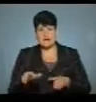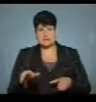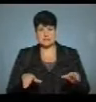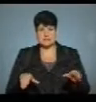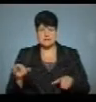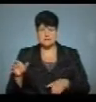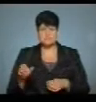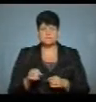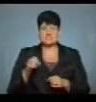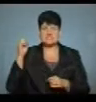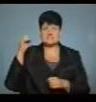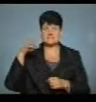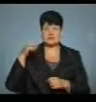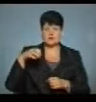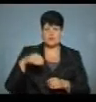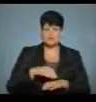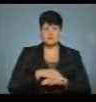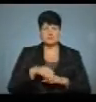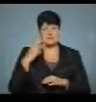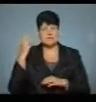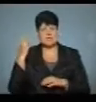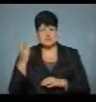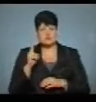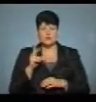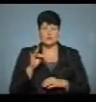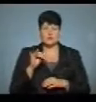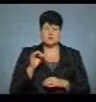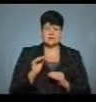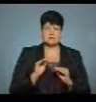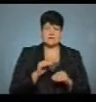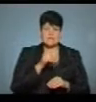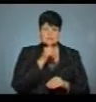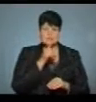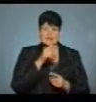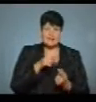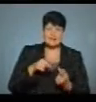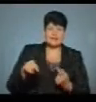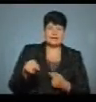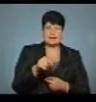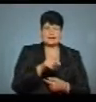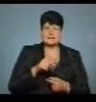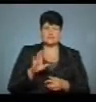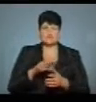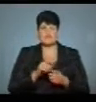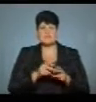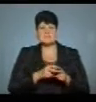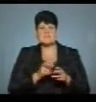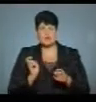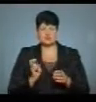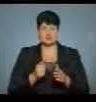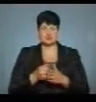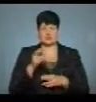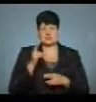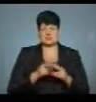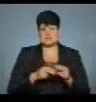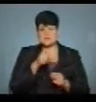Світлофори на вулиці Хмельницького і Крушельницької в Тернополі, де встановили експериментальне кільце, будуть відключені до кінця експерименту. Про це